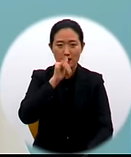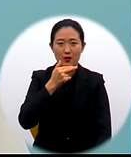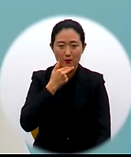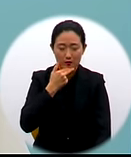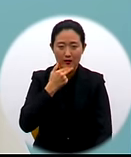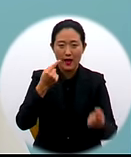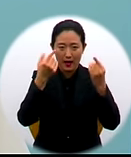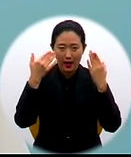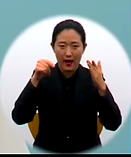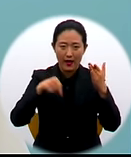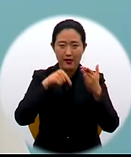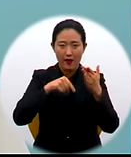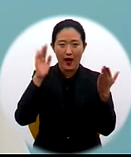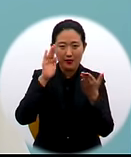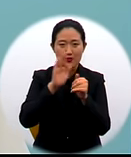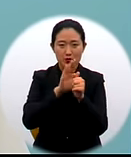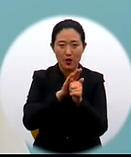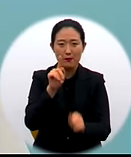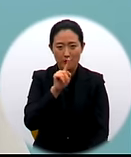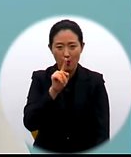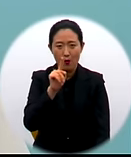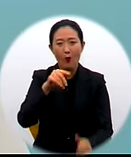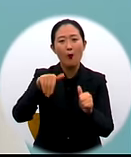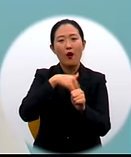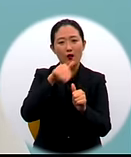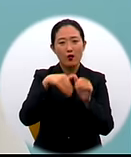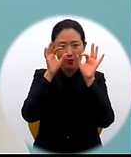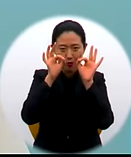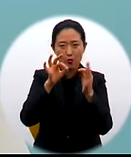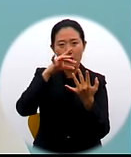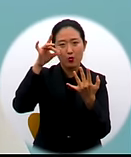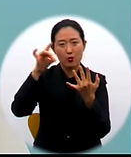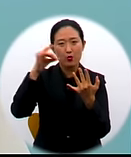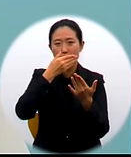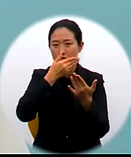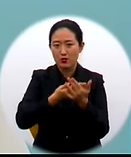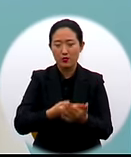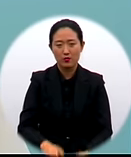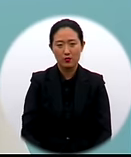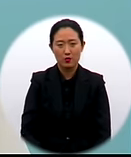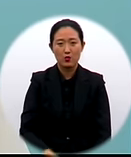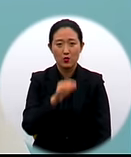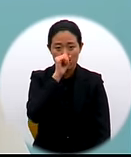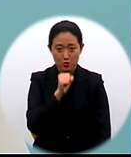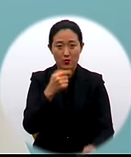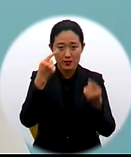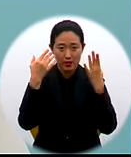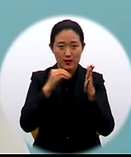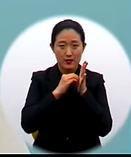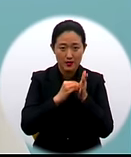있는지, 교내에서 학생들에게 어떤 방식의 지원들을 하는지를 조금 더 복합적으로 골라서 대학을 선택하는 것이 중요할 수